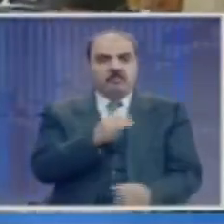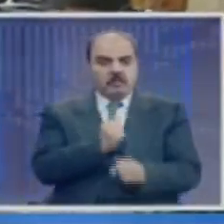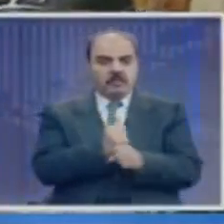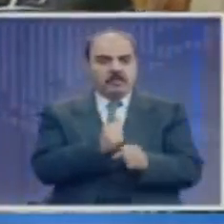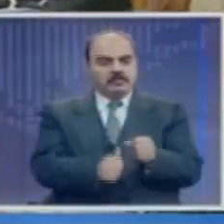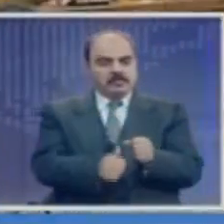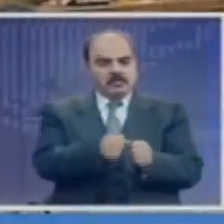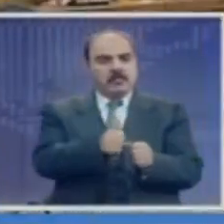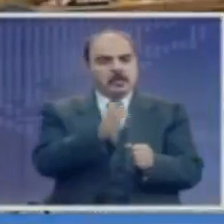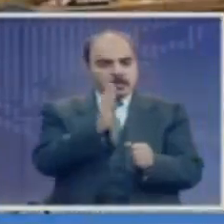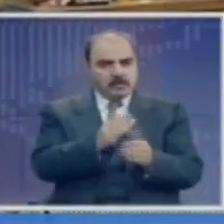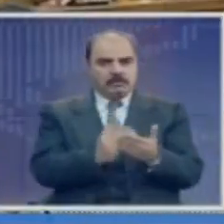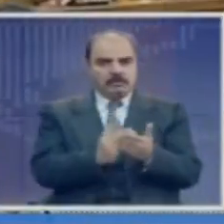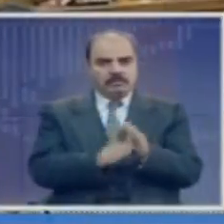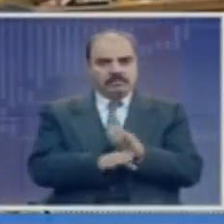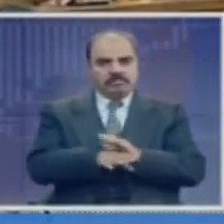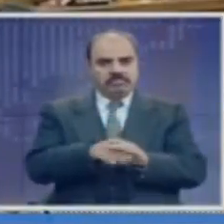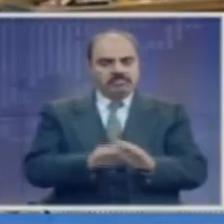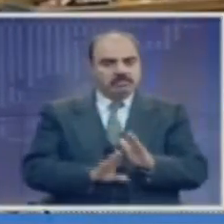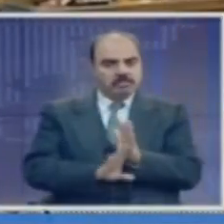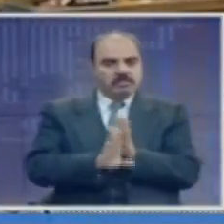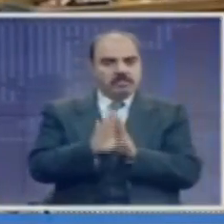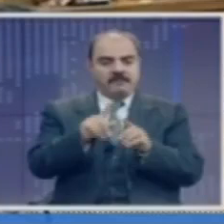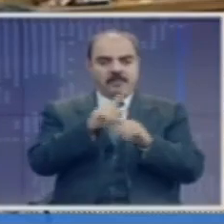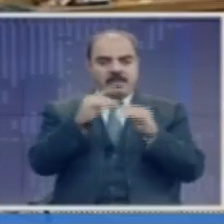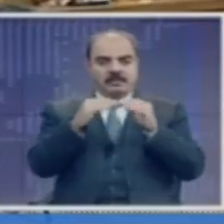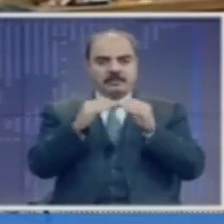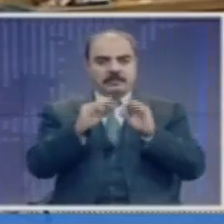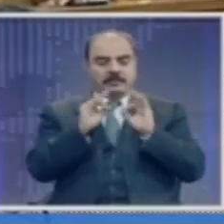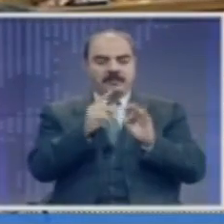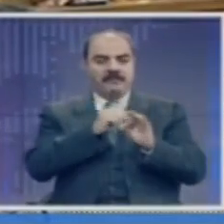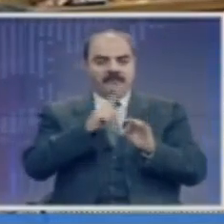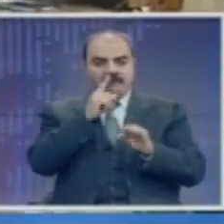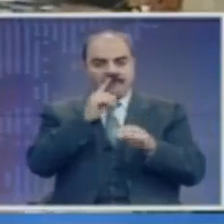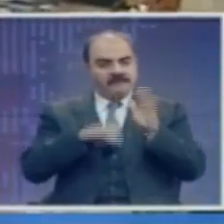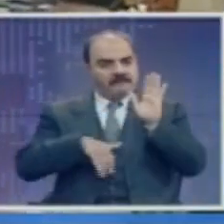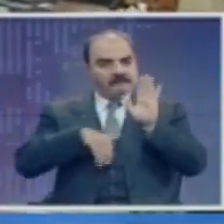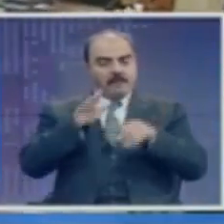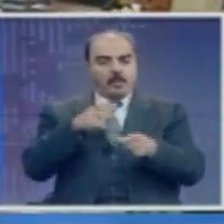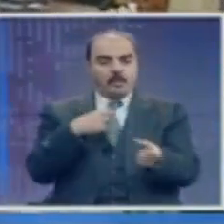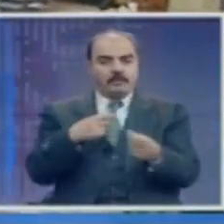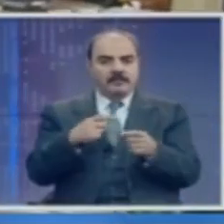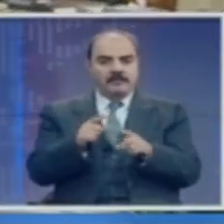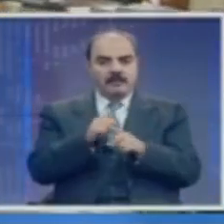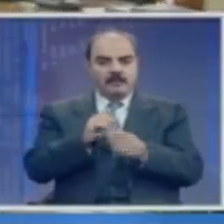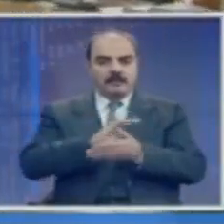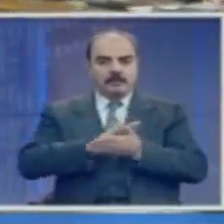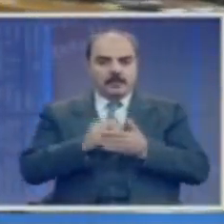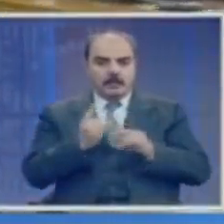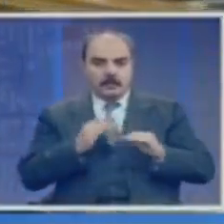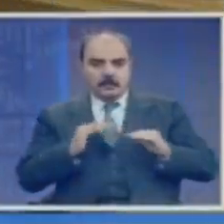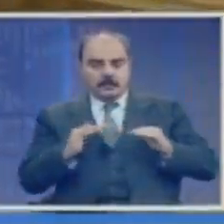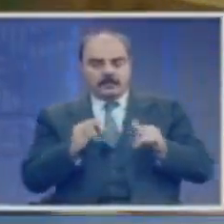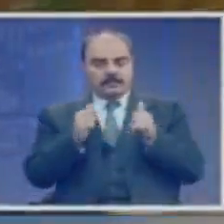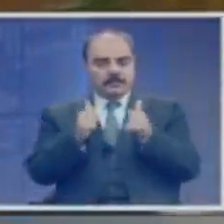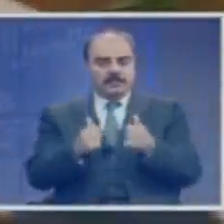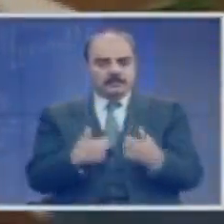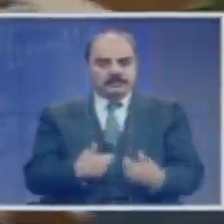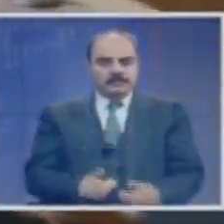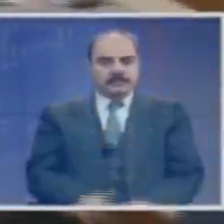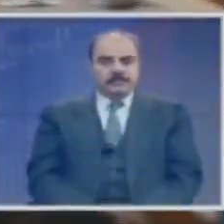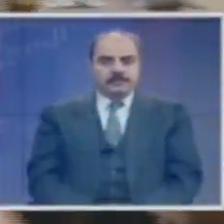التي سوف تنعكس في إنشاء المحطة وفقا لأعلى معايير الكفاءة الفنية والتكنولوجية والسلامة